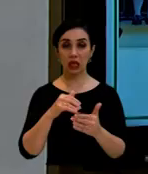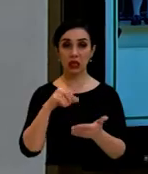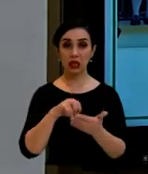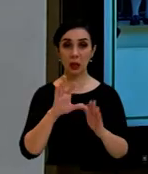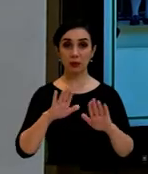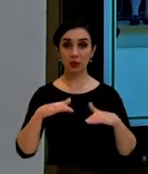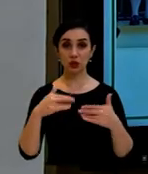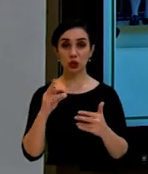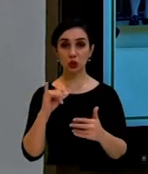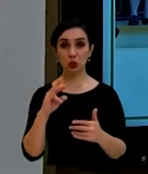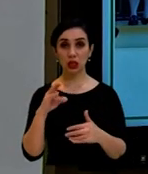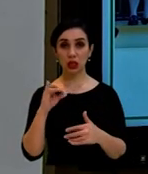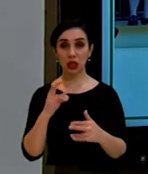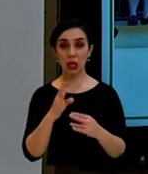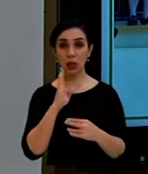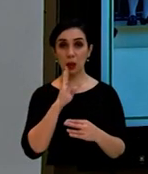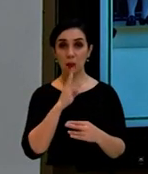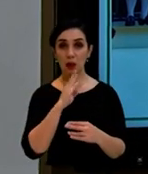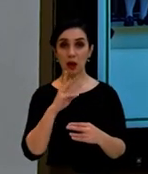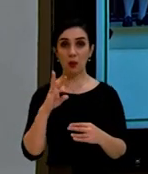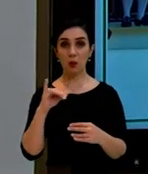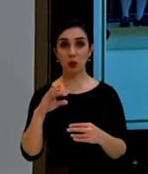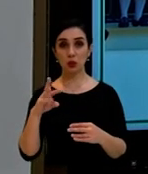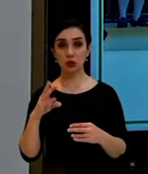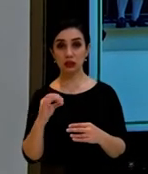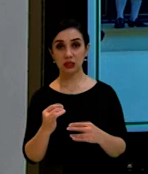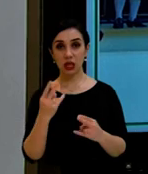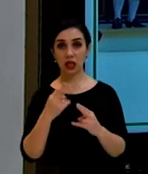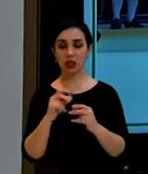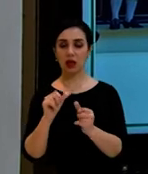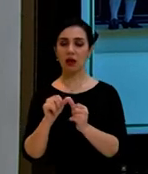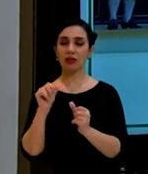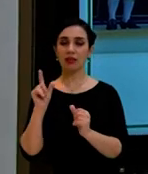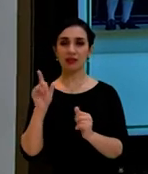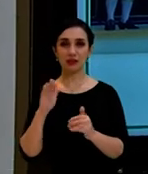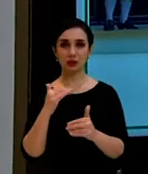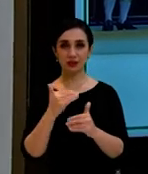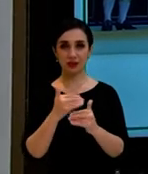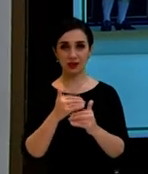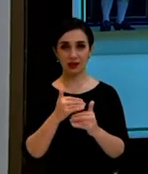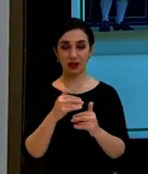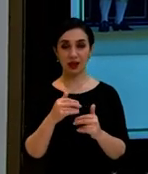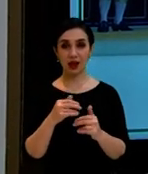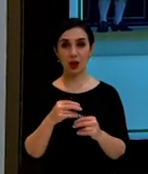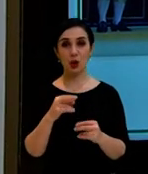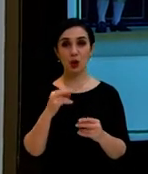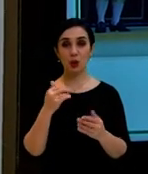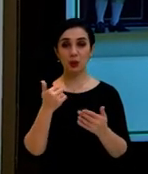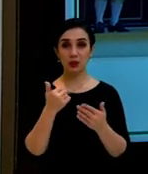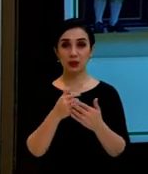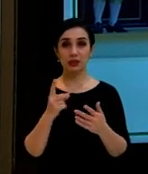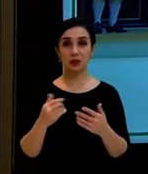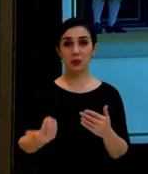посвящение журдена в мамамуши это отдельная сцена ребята кульминация